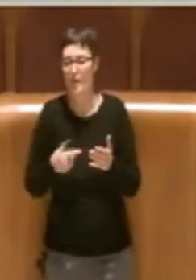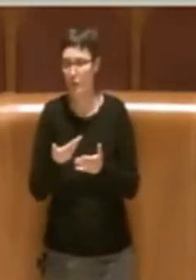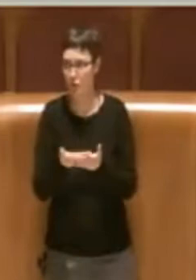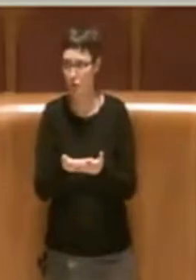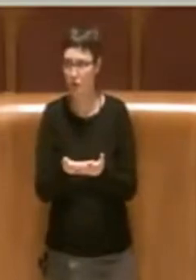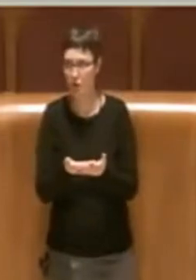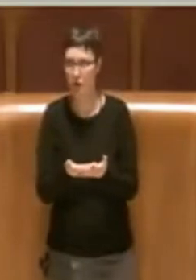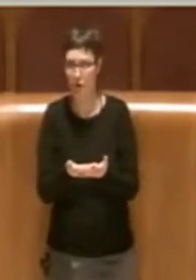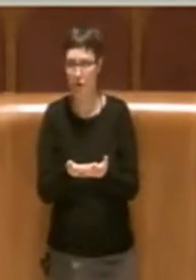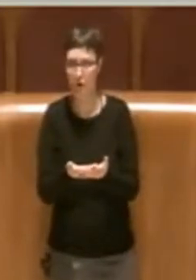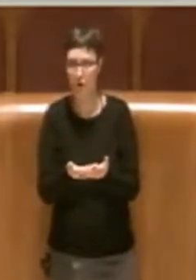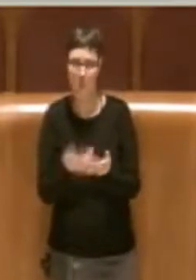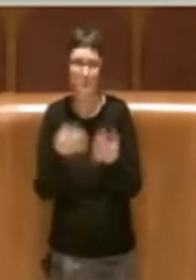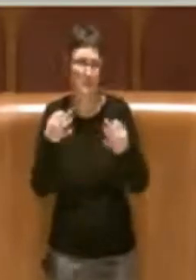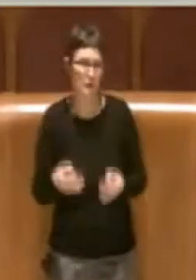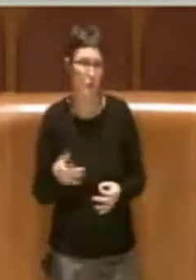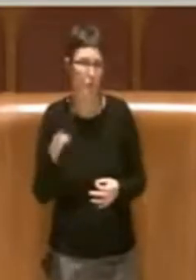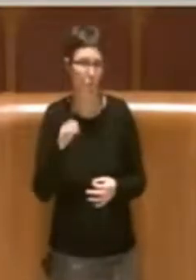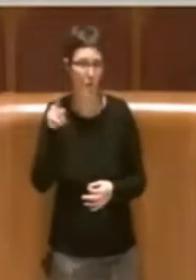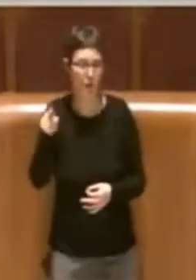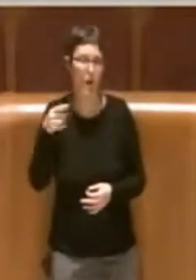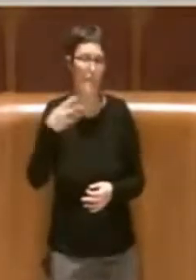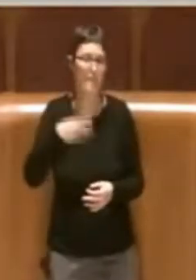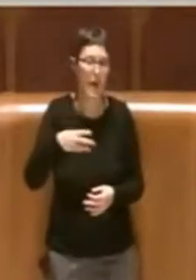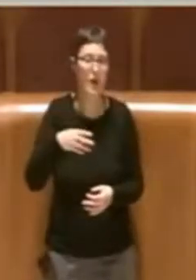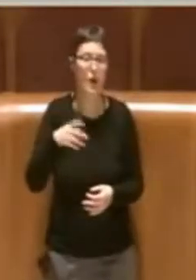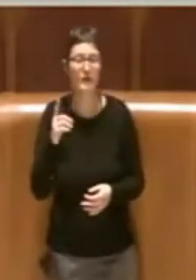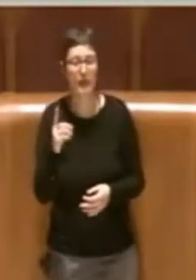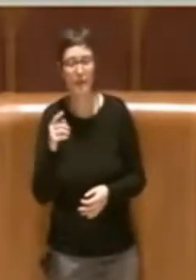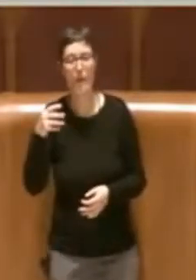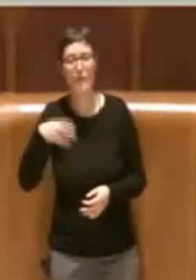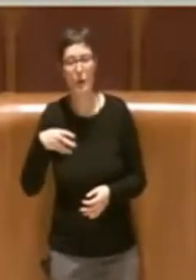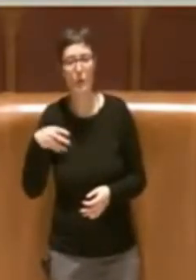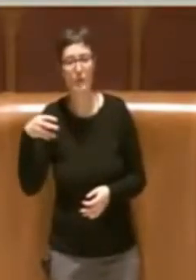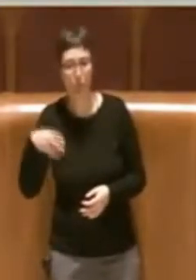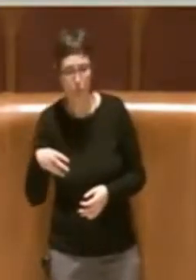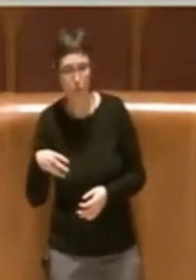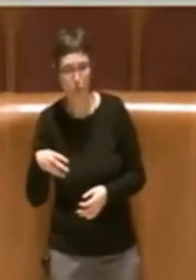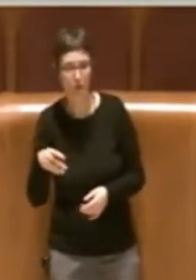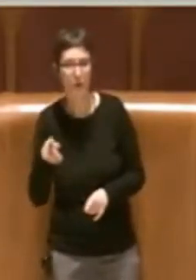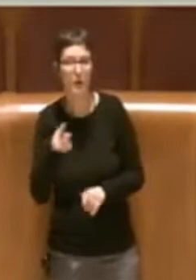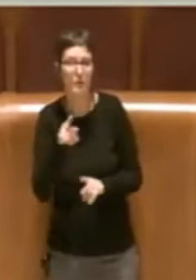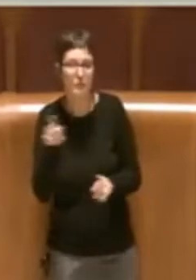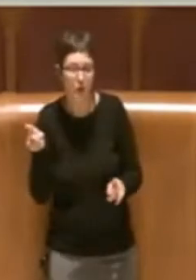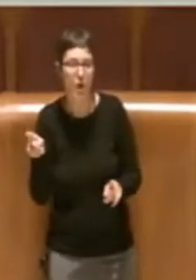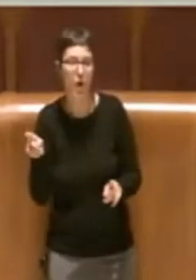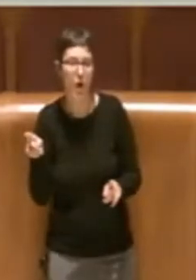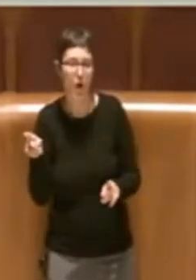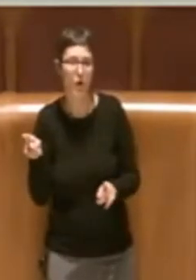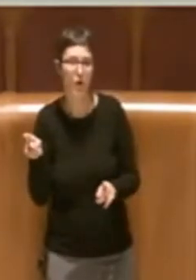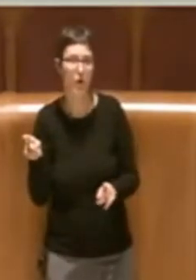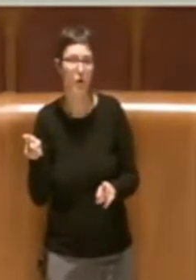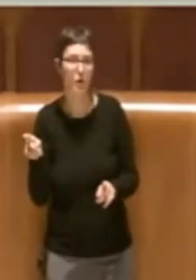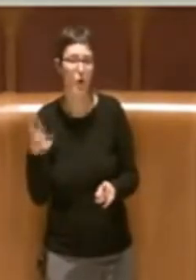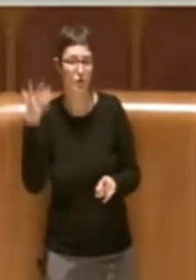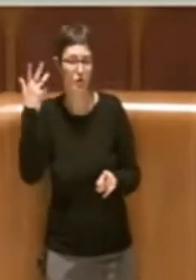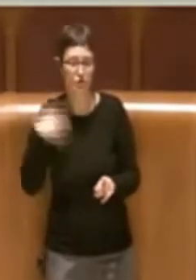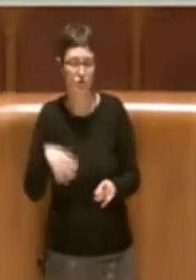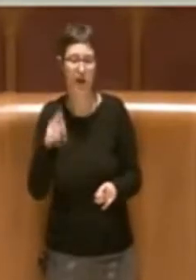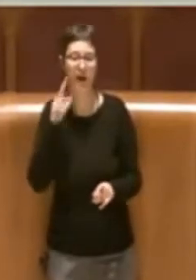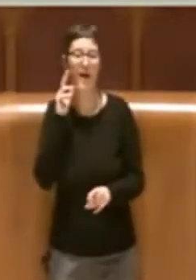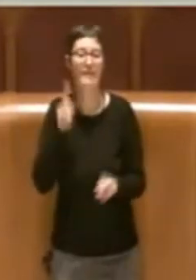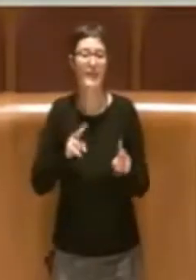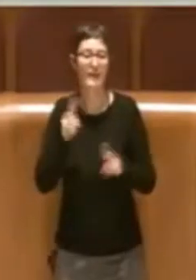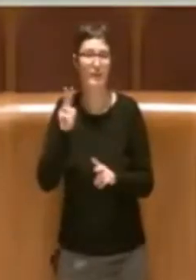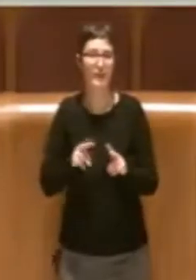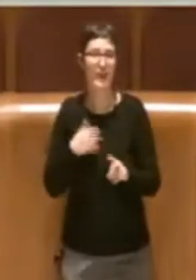mozione, sicuramente il consigliere Figliomeni, Meloni, De Priamo, Mennuni e Mussolini abbiano avuto modo di verificare quale fosse